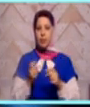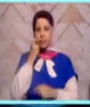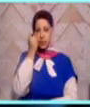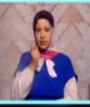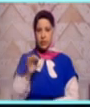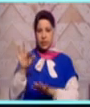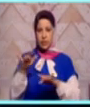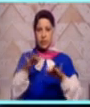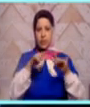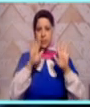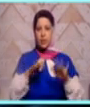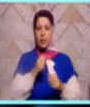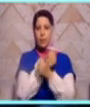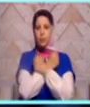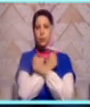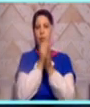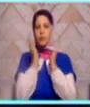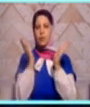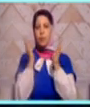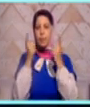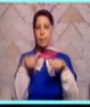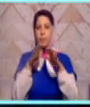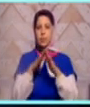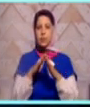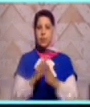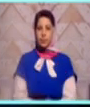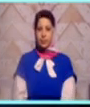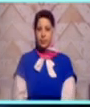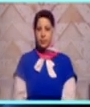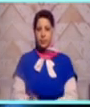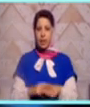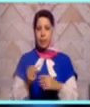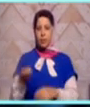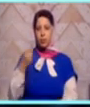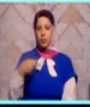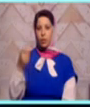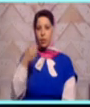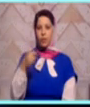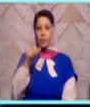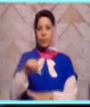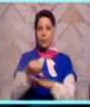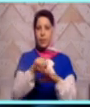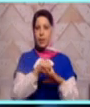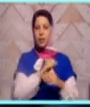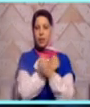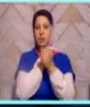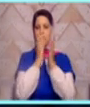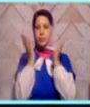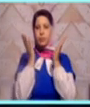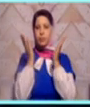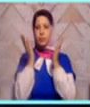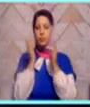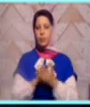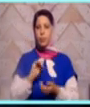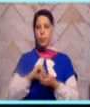هو يتم تعظيم يعني القيمة المضافة حتى تصبح هذه المنطقة يعني منطقة أثرية واعدة على